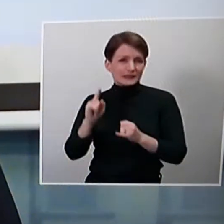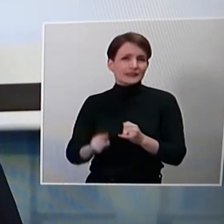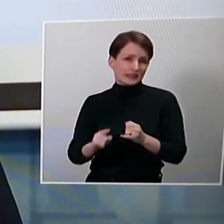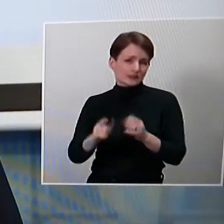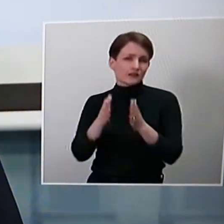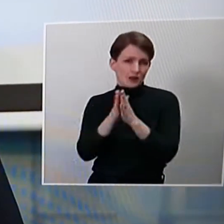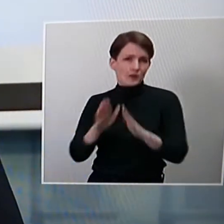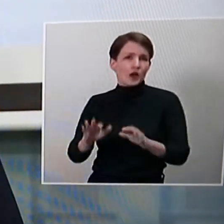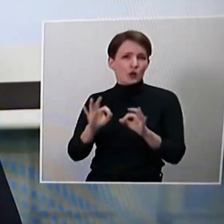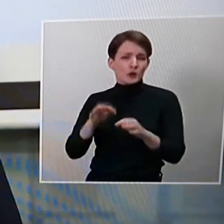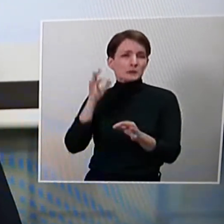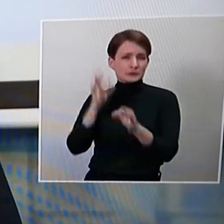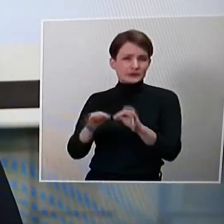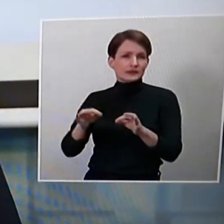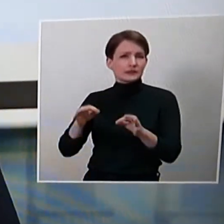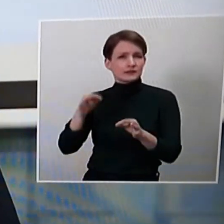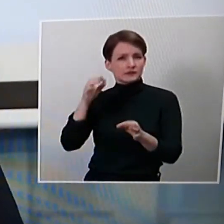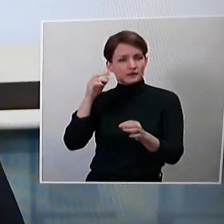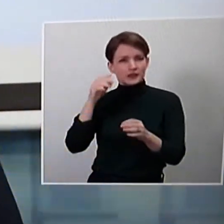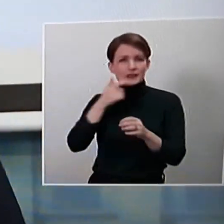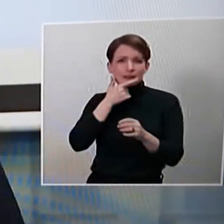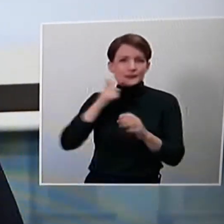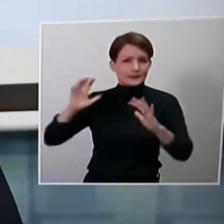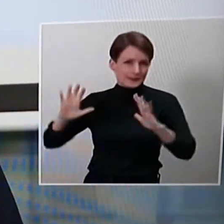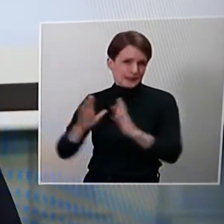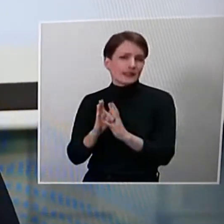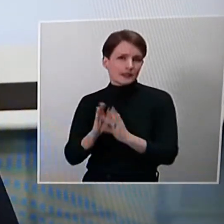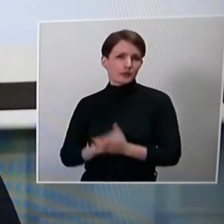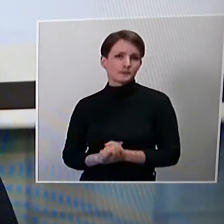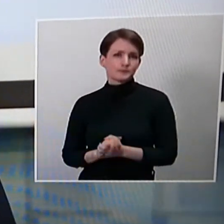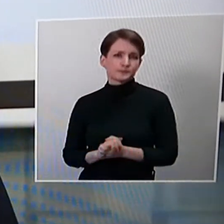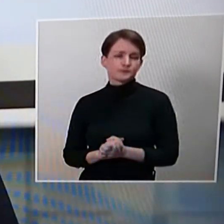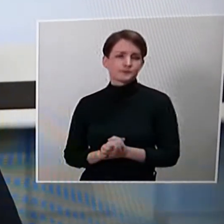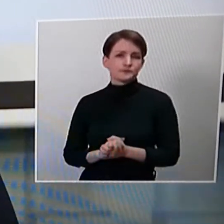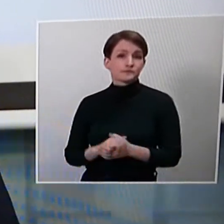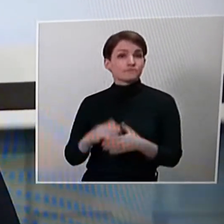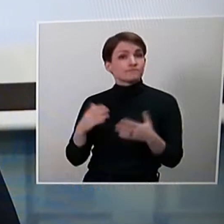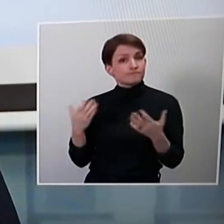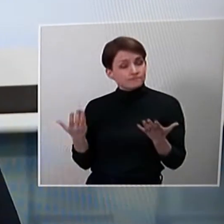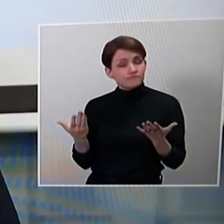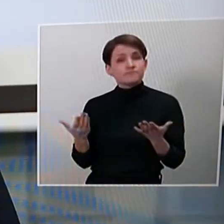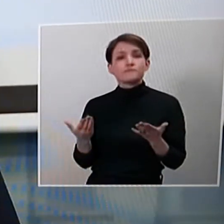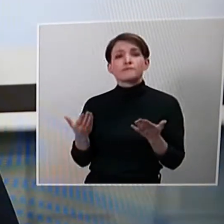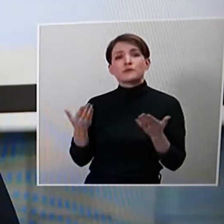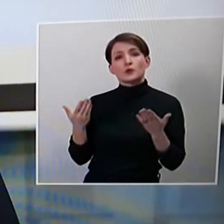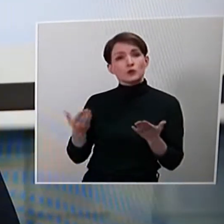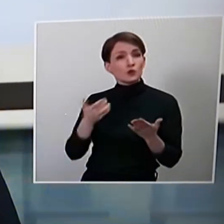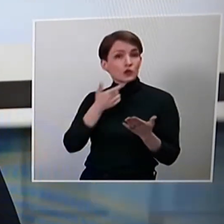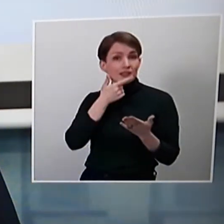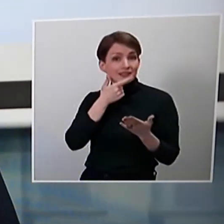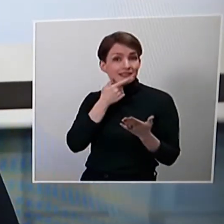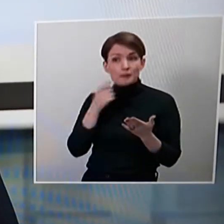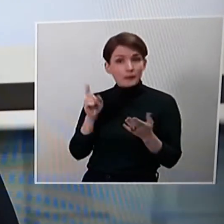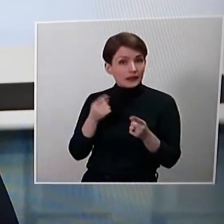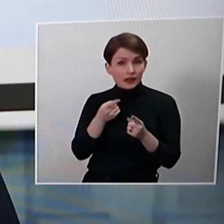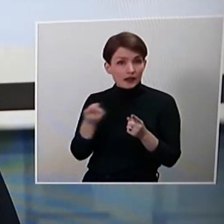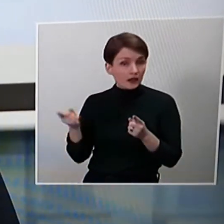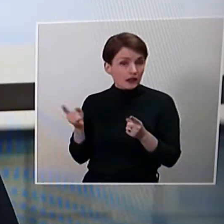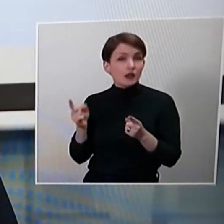pystytään vähentämään niitä jäljelle jääviä riskejä. Jäljelle jäävät riskit tällä hetkellä tulevat juuri